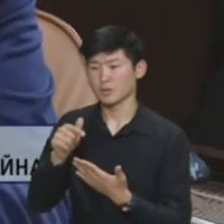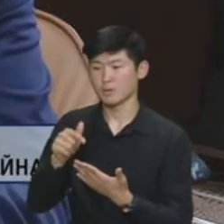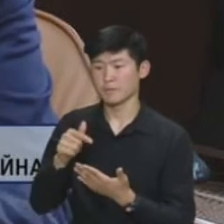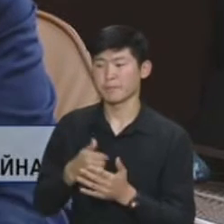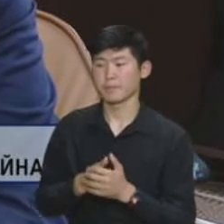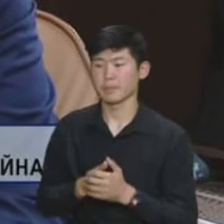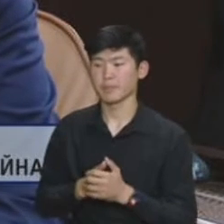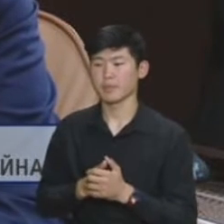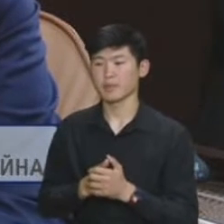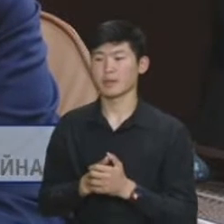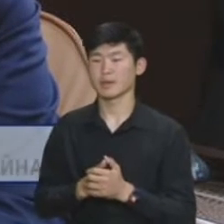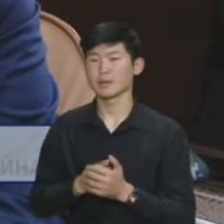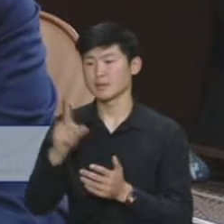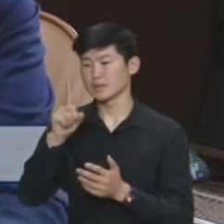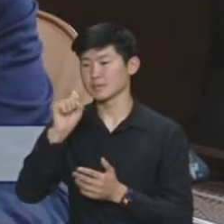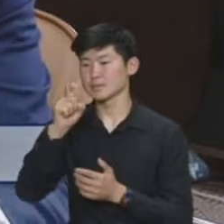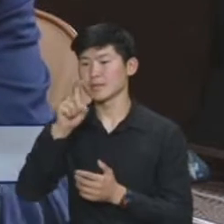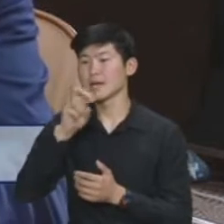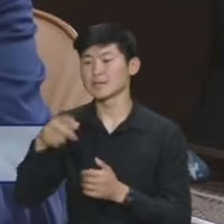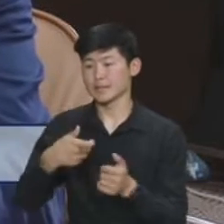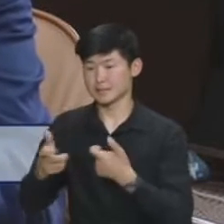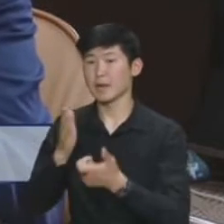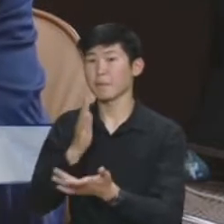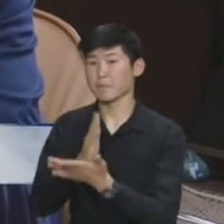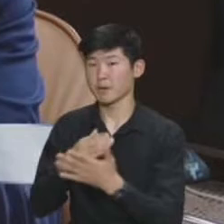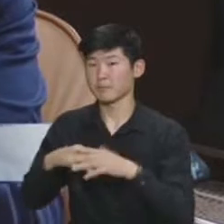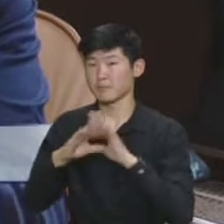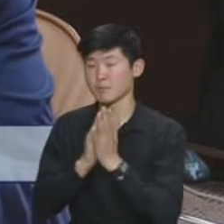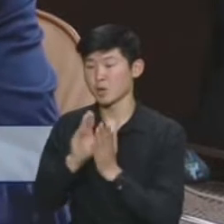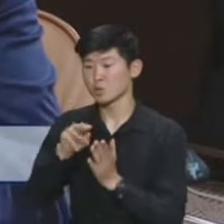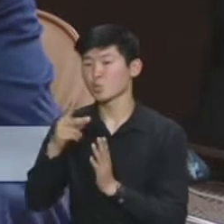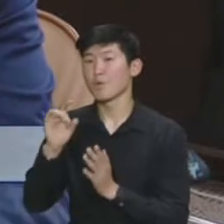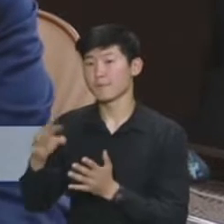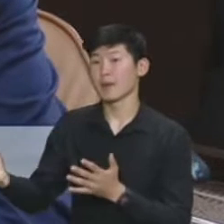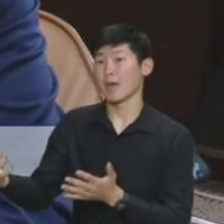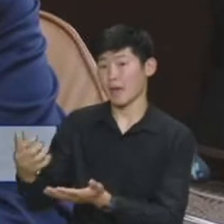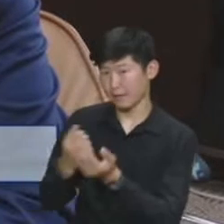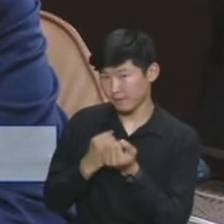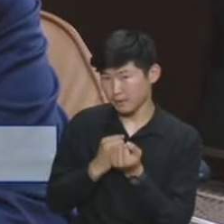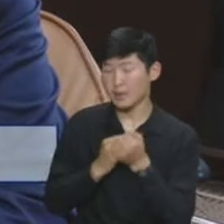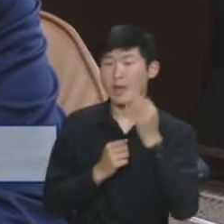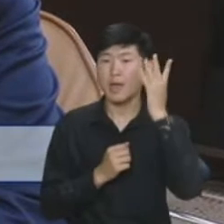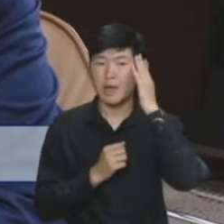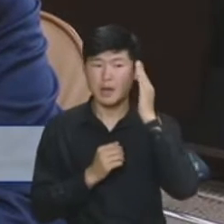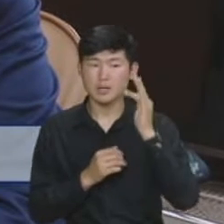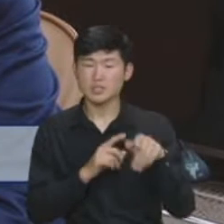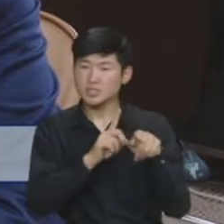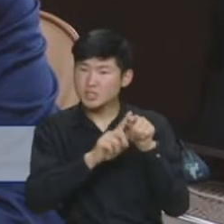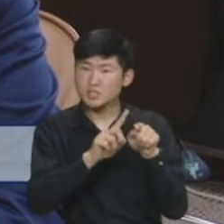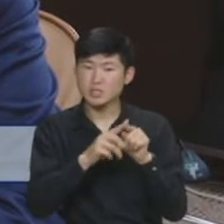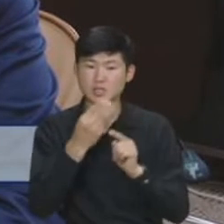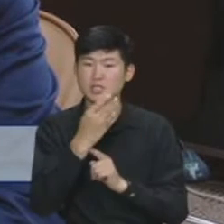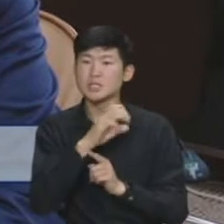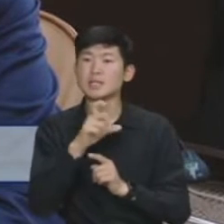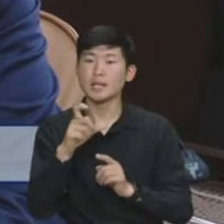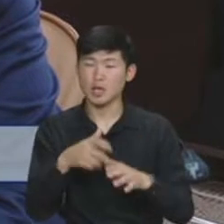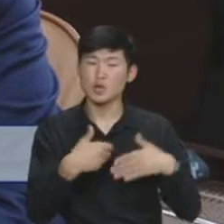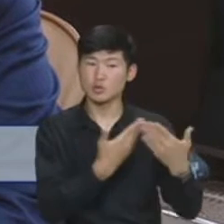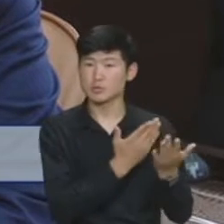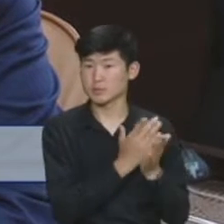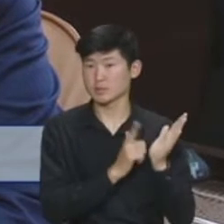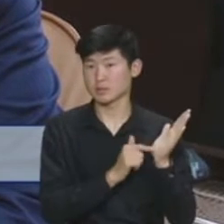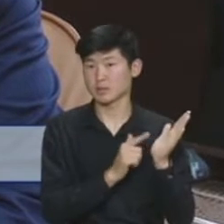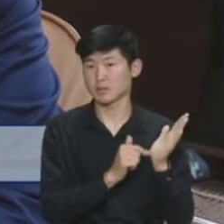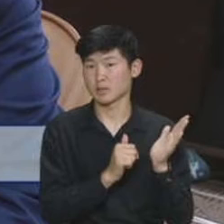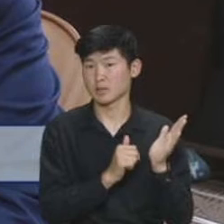одоо гачаа зах зээлээр зарагдаж байгаа юмүүдийг түүрээр одоо аваад тэгэд гадны лабораторид шинжилгээ нүгмээр байна. Тэг